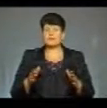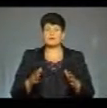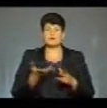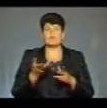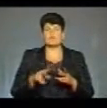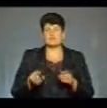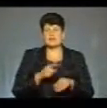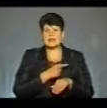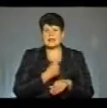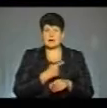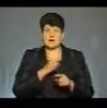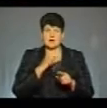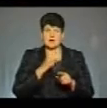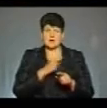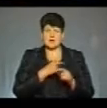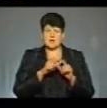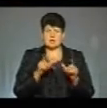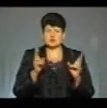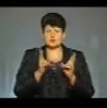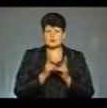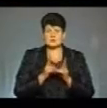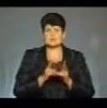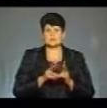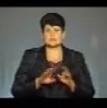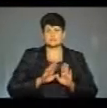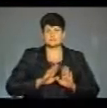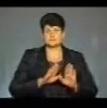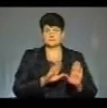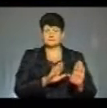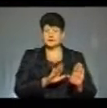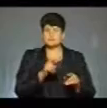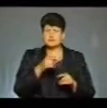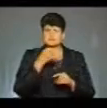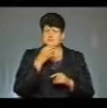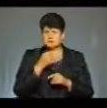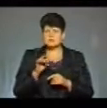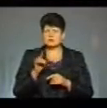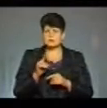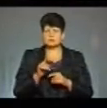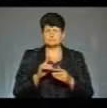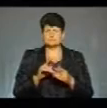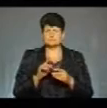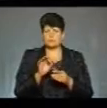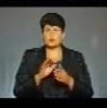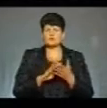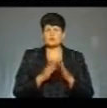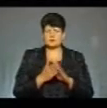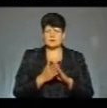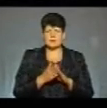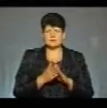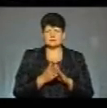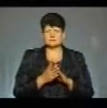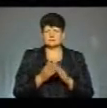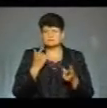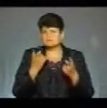з науково-педагогічної роботи економічного університету Миколу Шинкарика. Він прокоментував ситуацію так. Ні погроз не було,